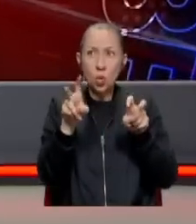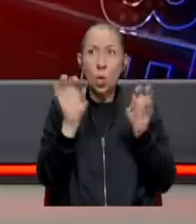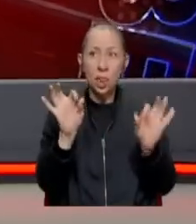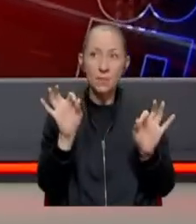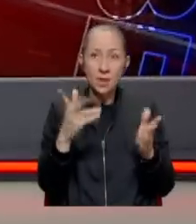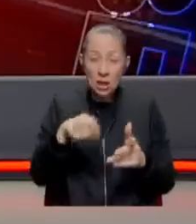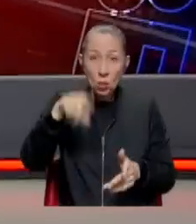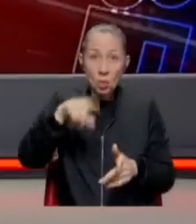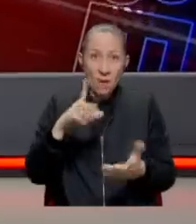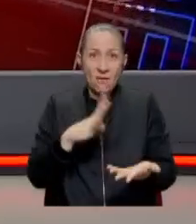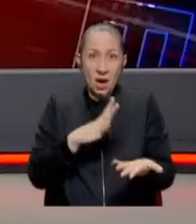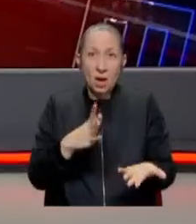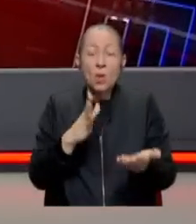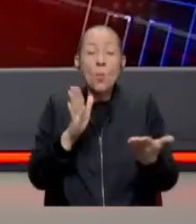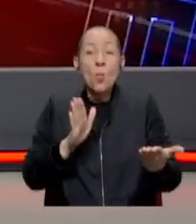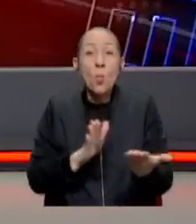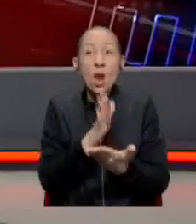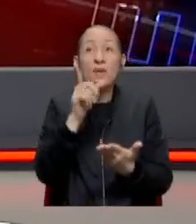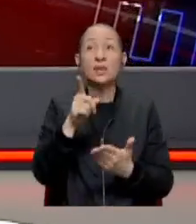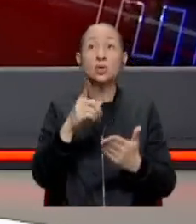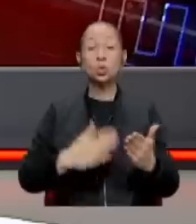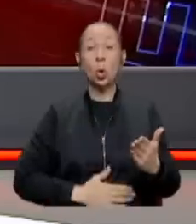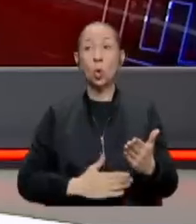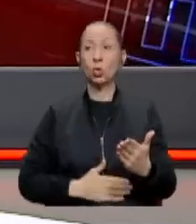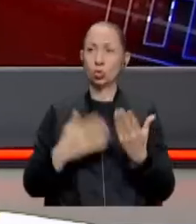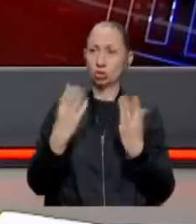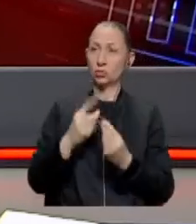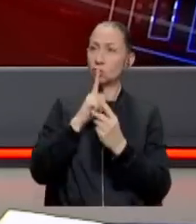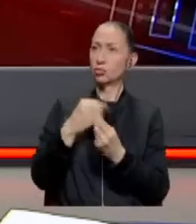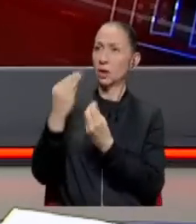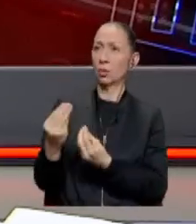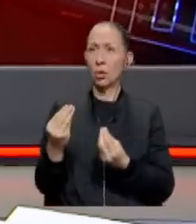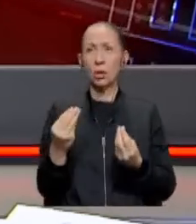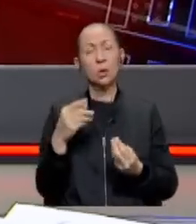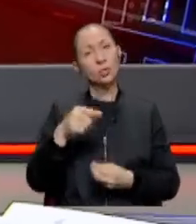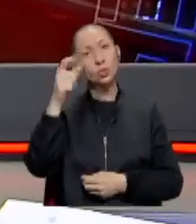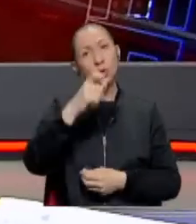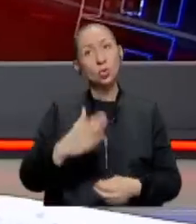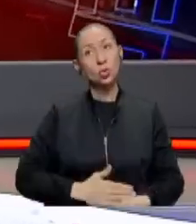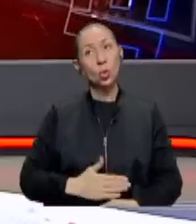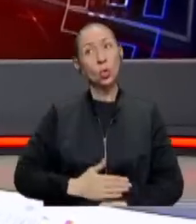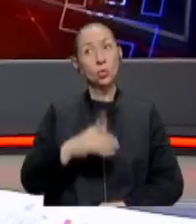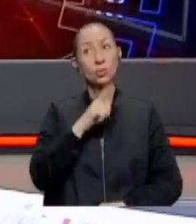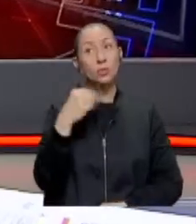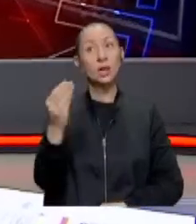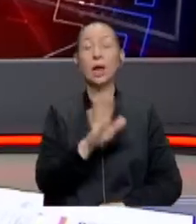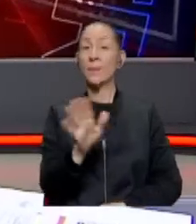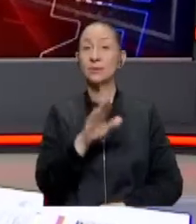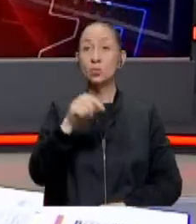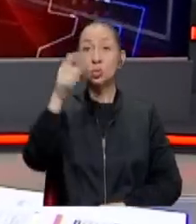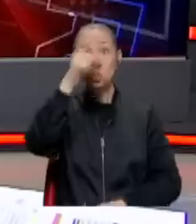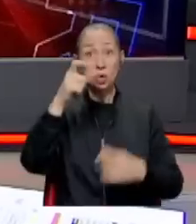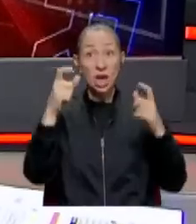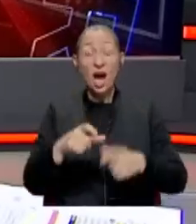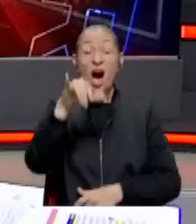bir kere bir gündem var muhalefetin de tokluk vaat ettiğini görüyoruz ya bu ülkeye tokluk vahyedilemez bu